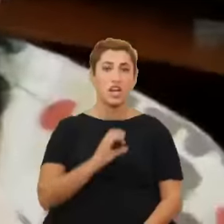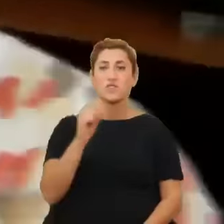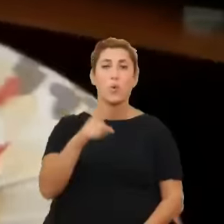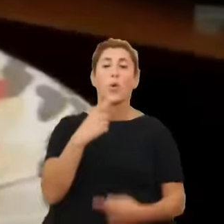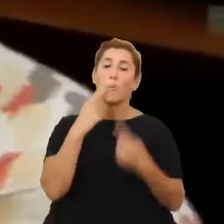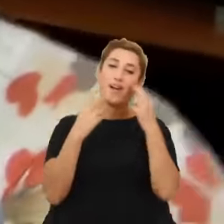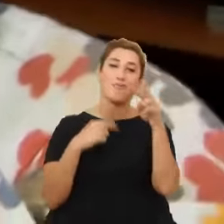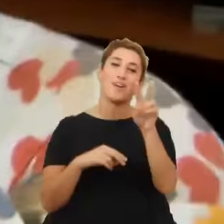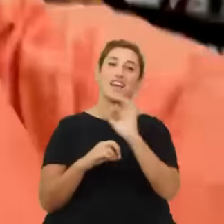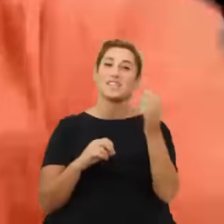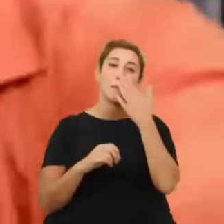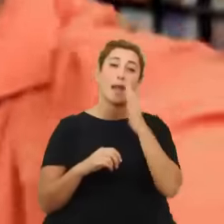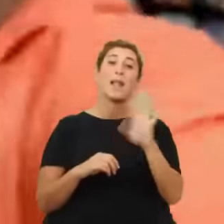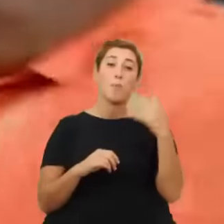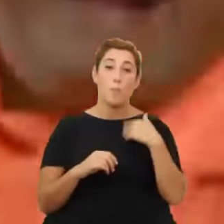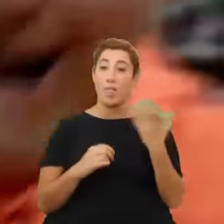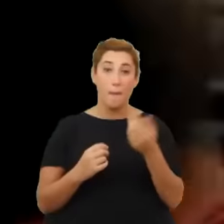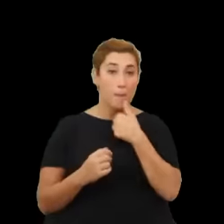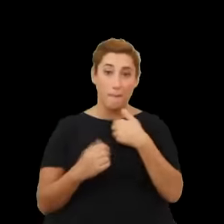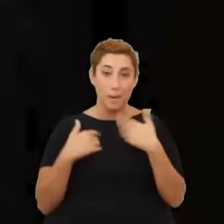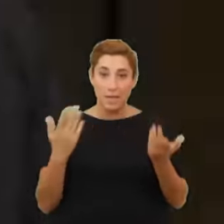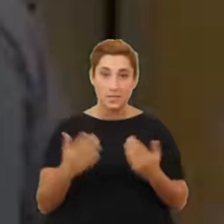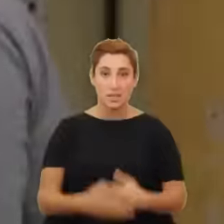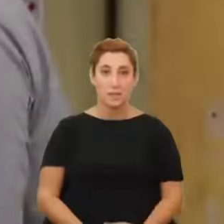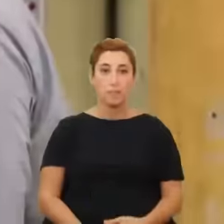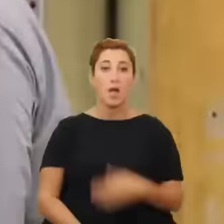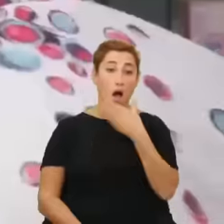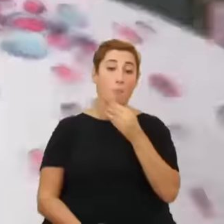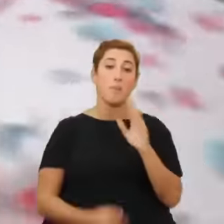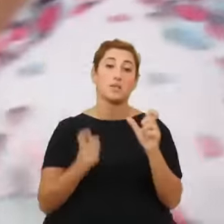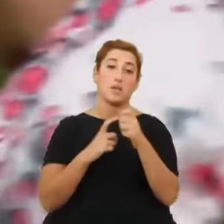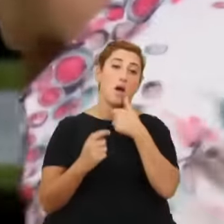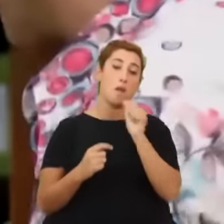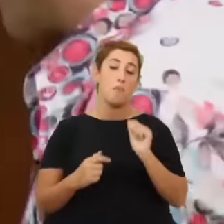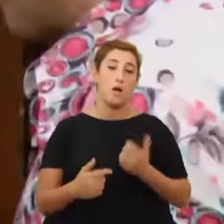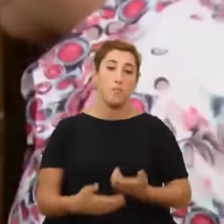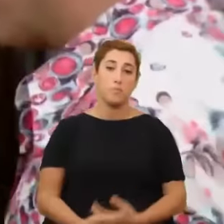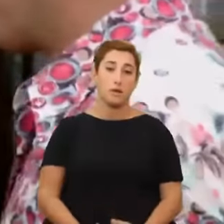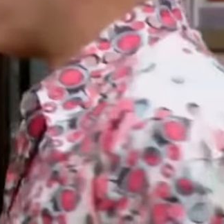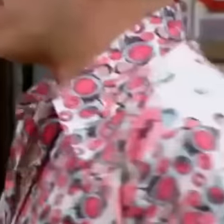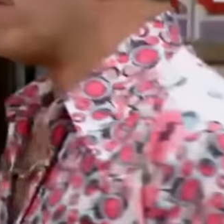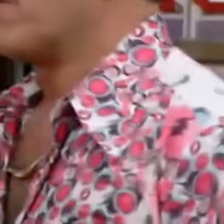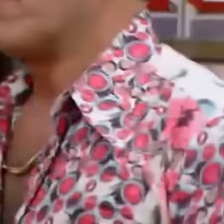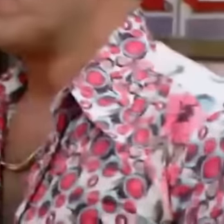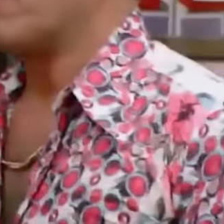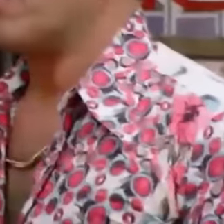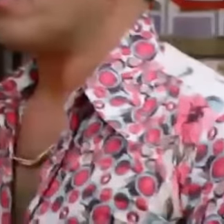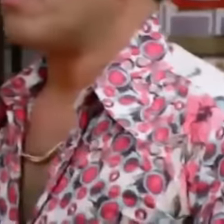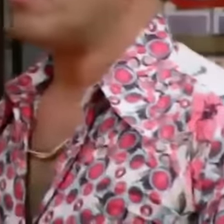ben burada ha? İşkele babası mıyım ben burada? Yani ayıp ama Sami abi. Sami çıktı.